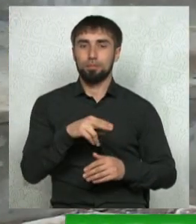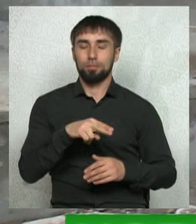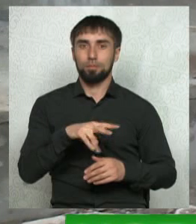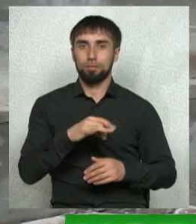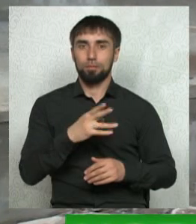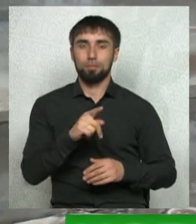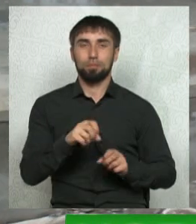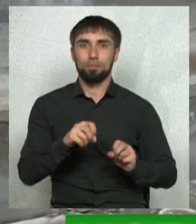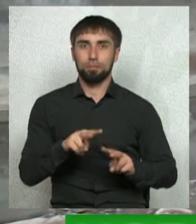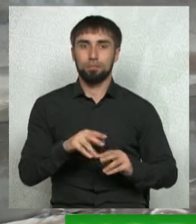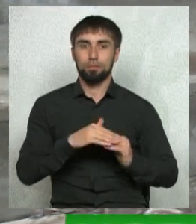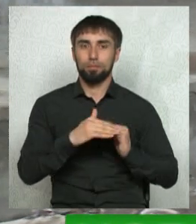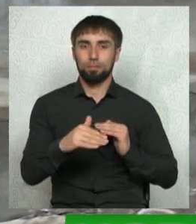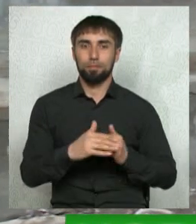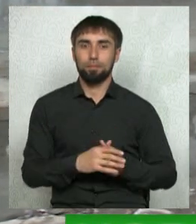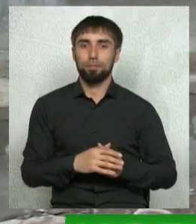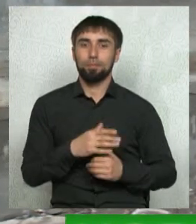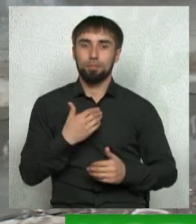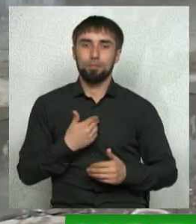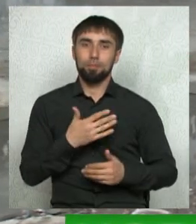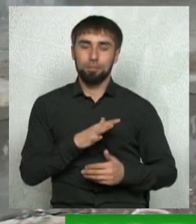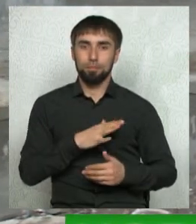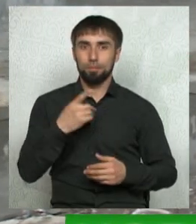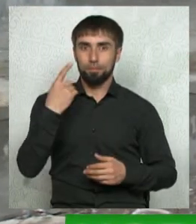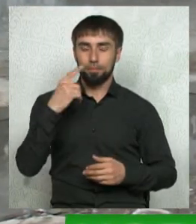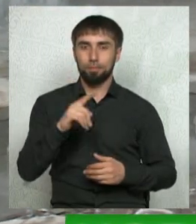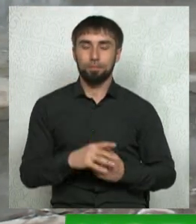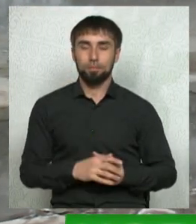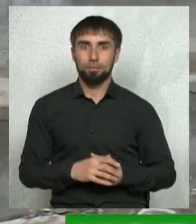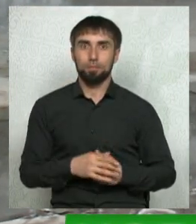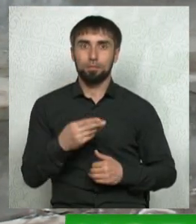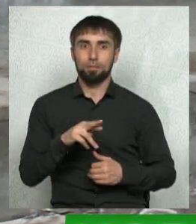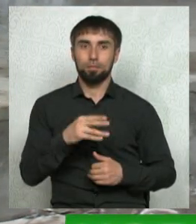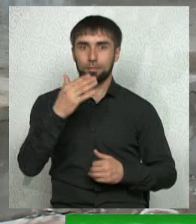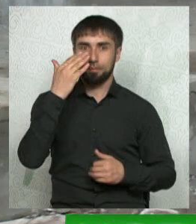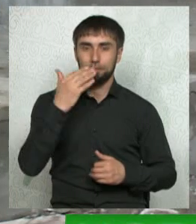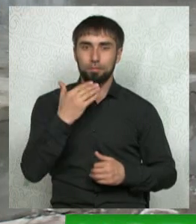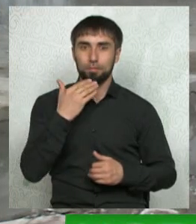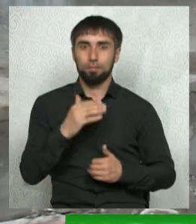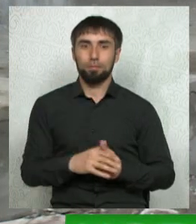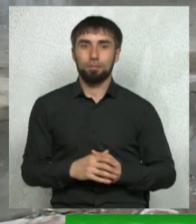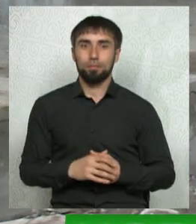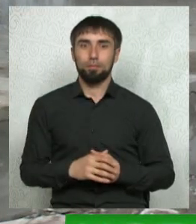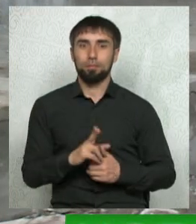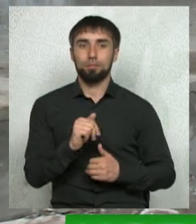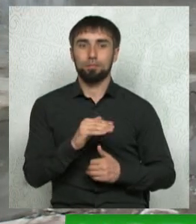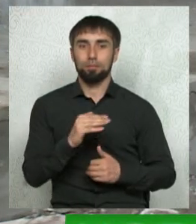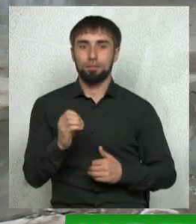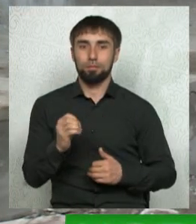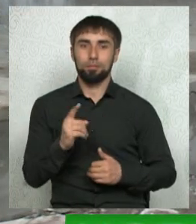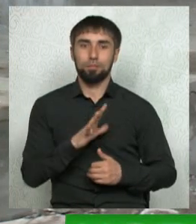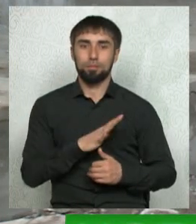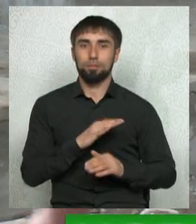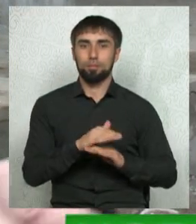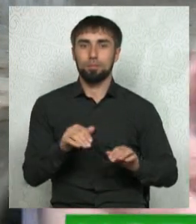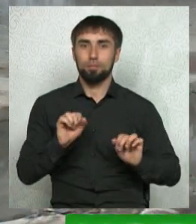Это специальная площадка, нами была продумана для летнего кафе, чтобы